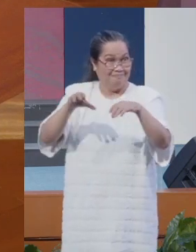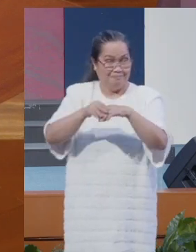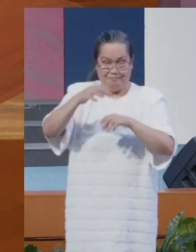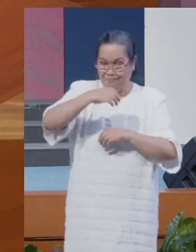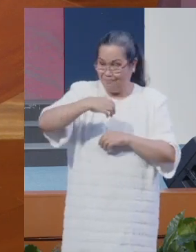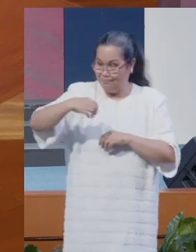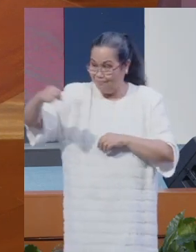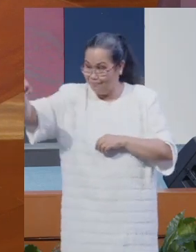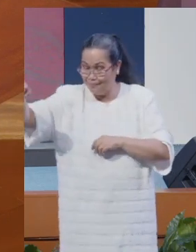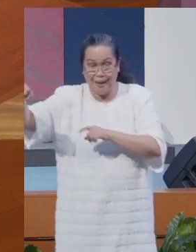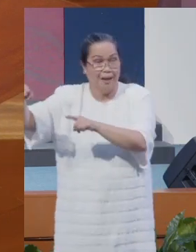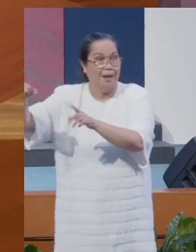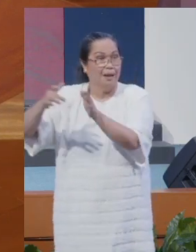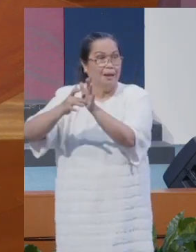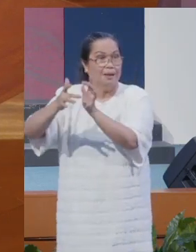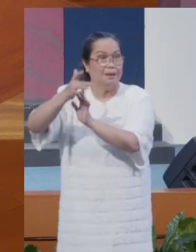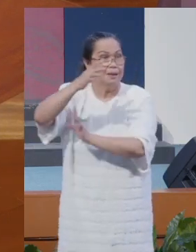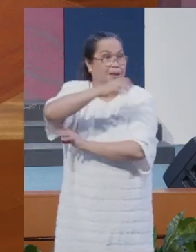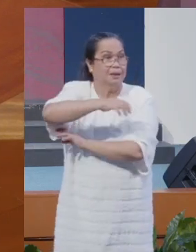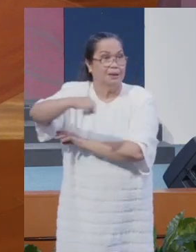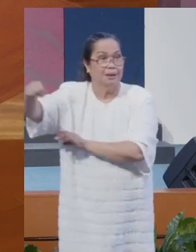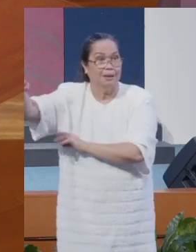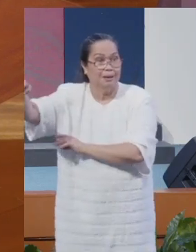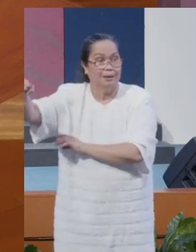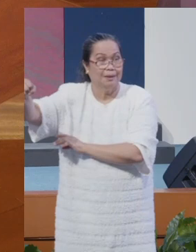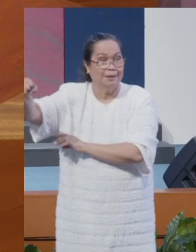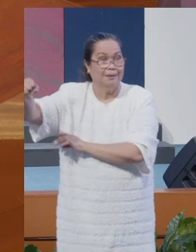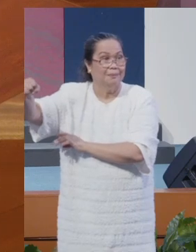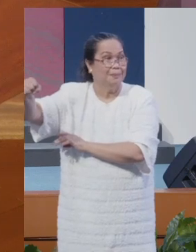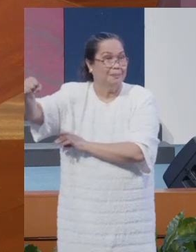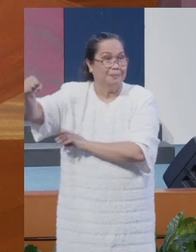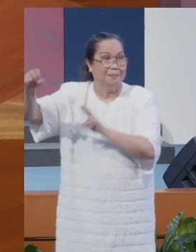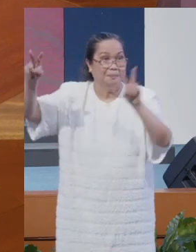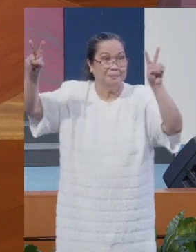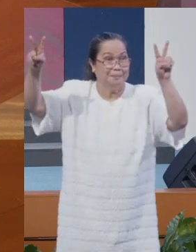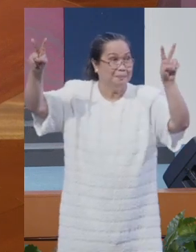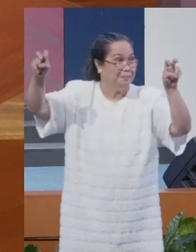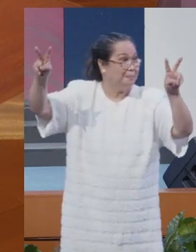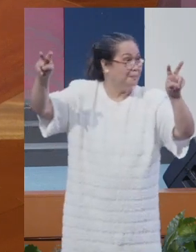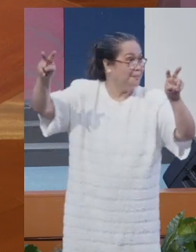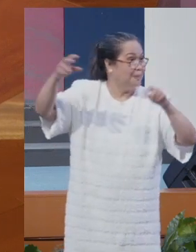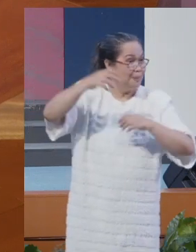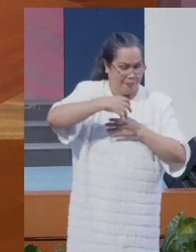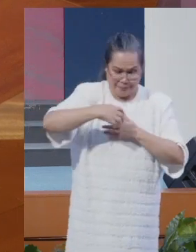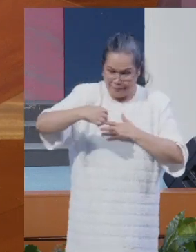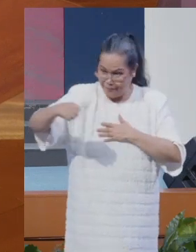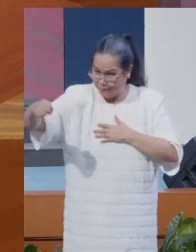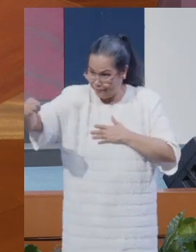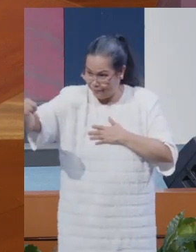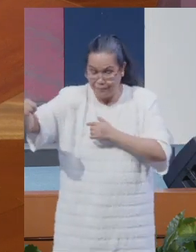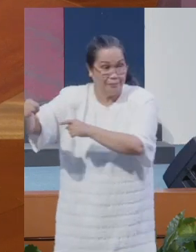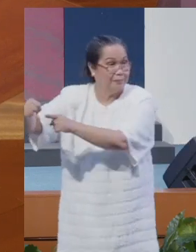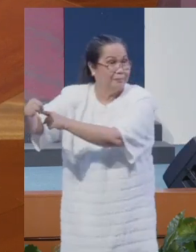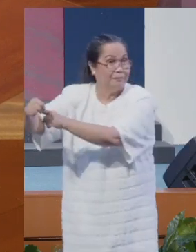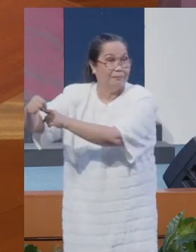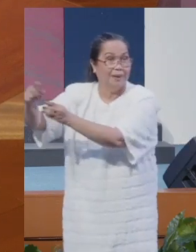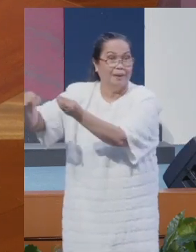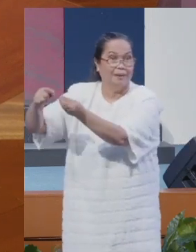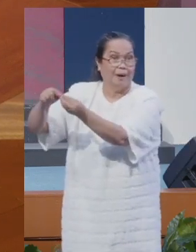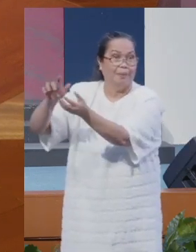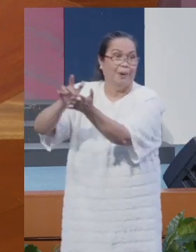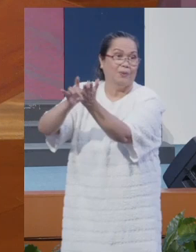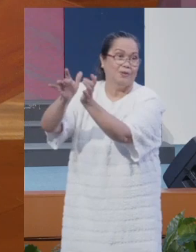away, yung pong katagang taken away ay isang salita na patungkol sa kamatayan sa